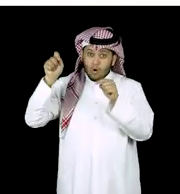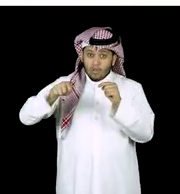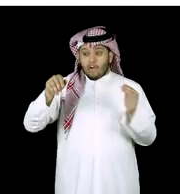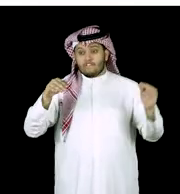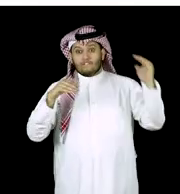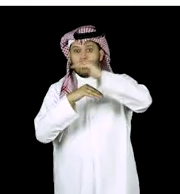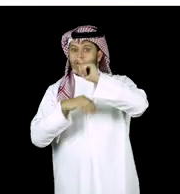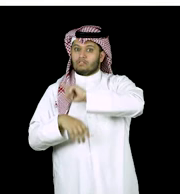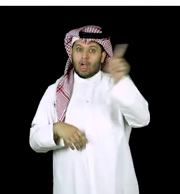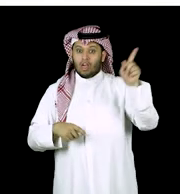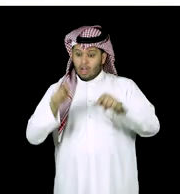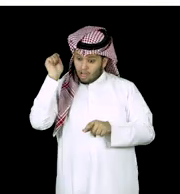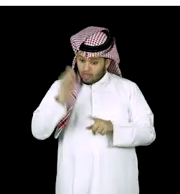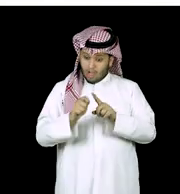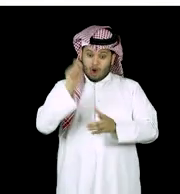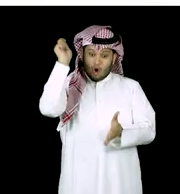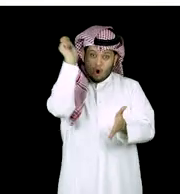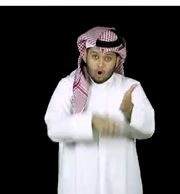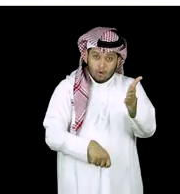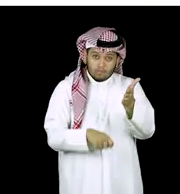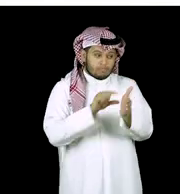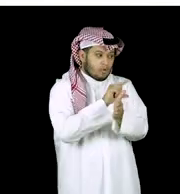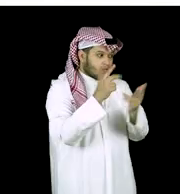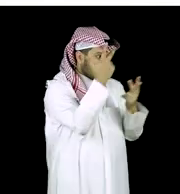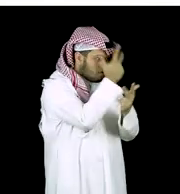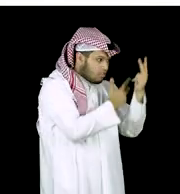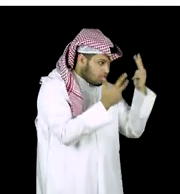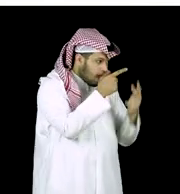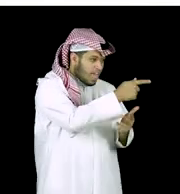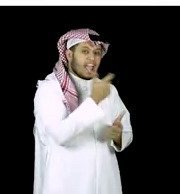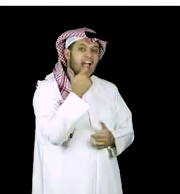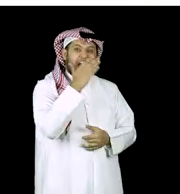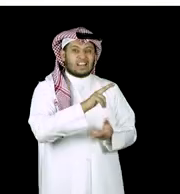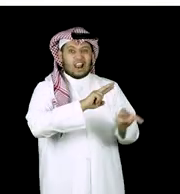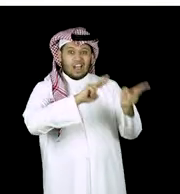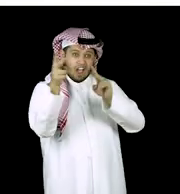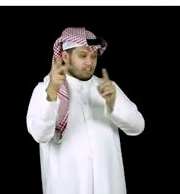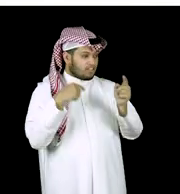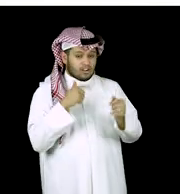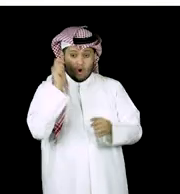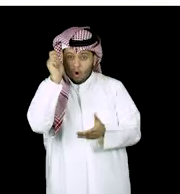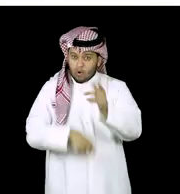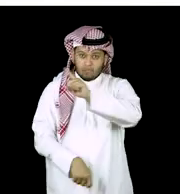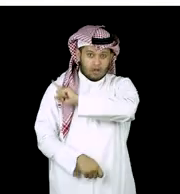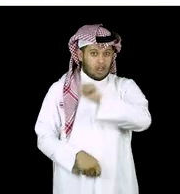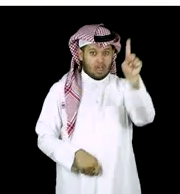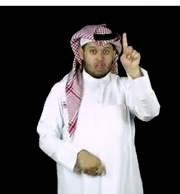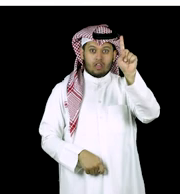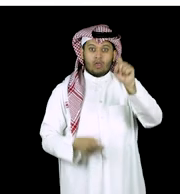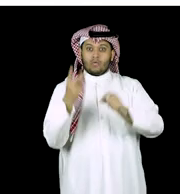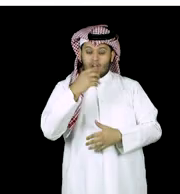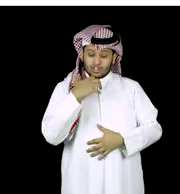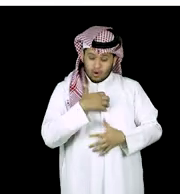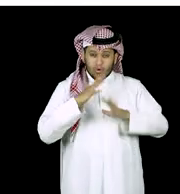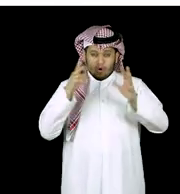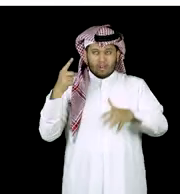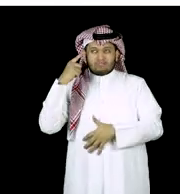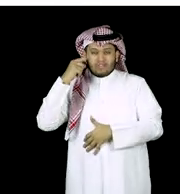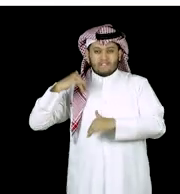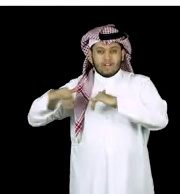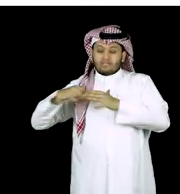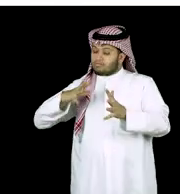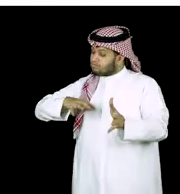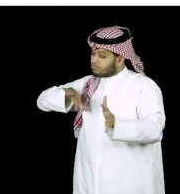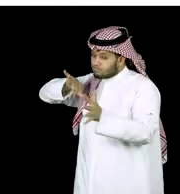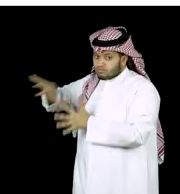في قضائهم، وأن لا يتأثروا بغير الحق والعدل، وأن يتجردوا عن الهوى،